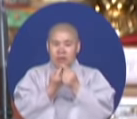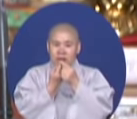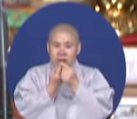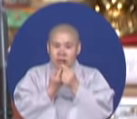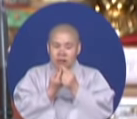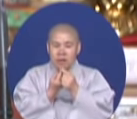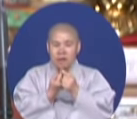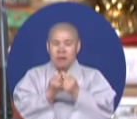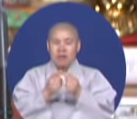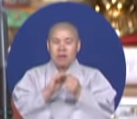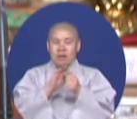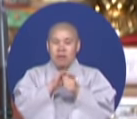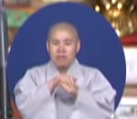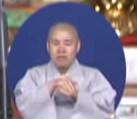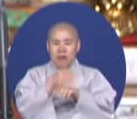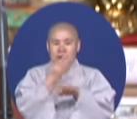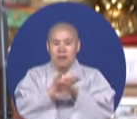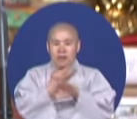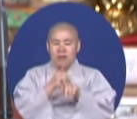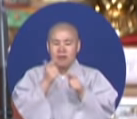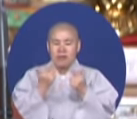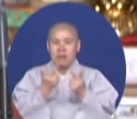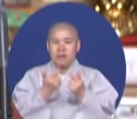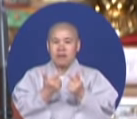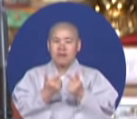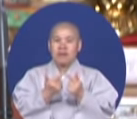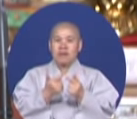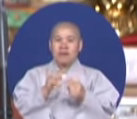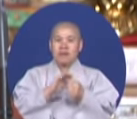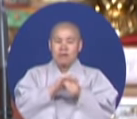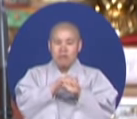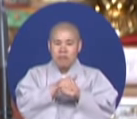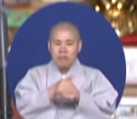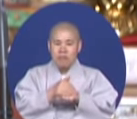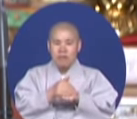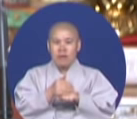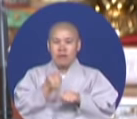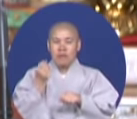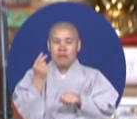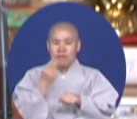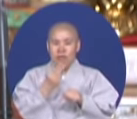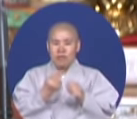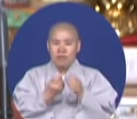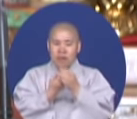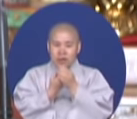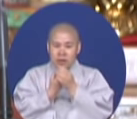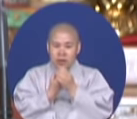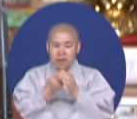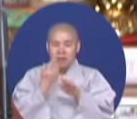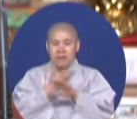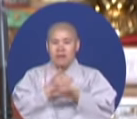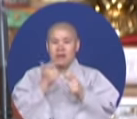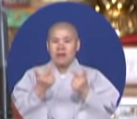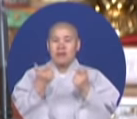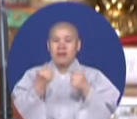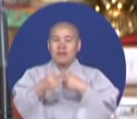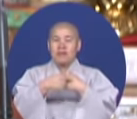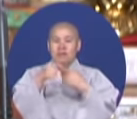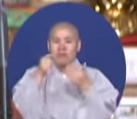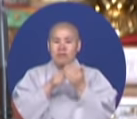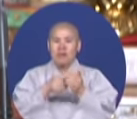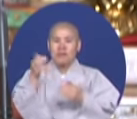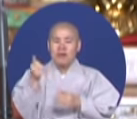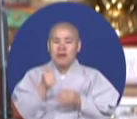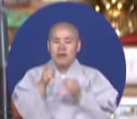씨앗이 열매와 조금도 다르지 않다. 열매와 씨앗이 조금도 다르지 않다. 그래서 그 마음으로 절에